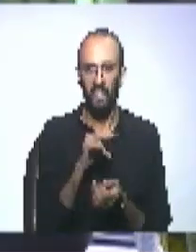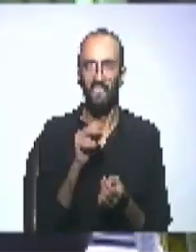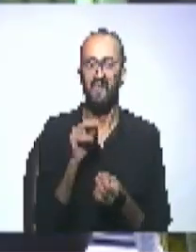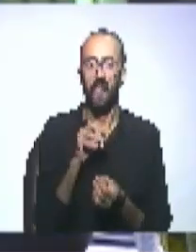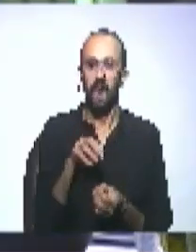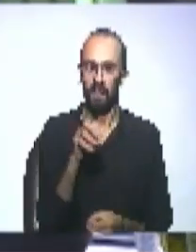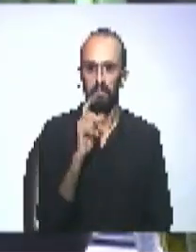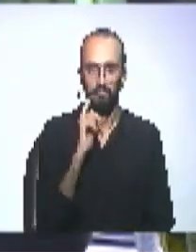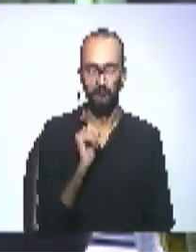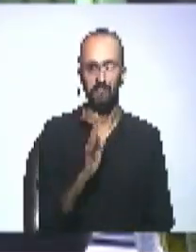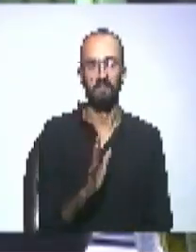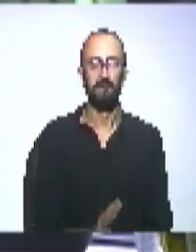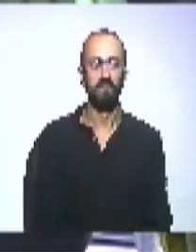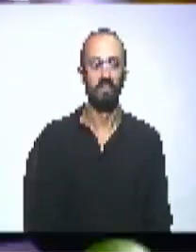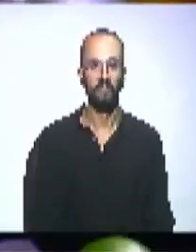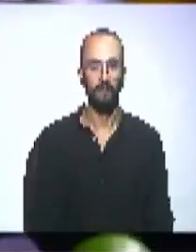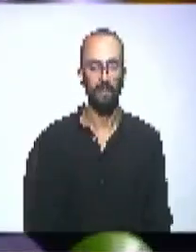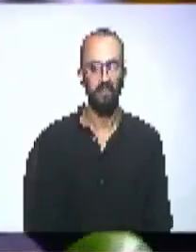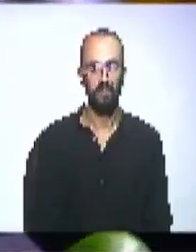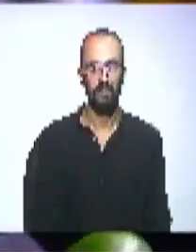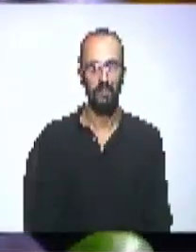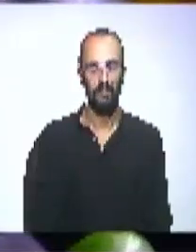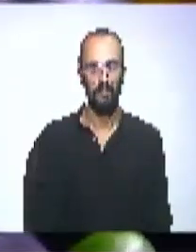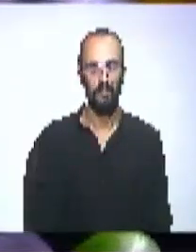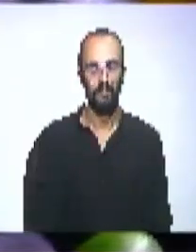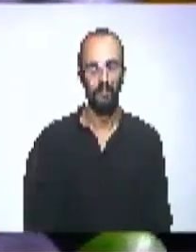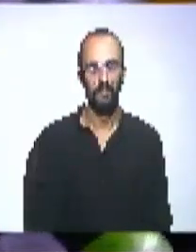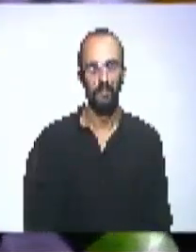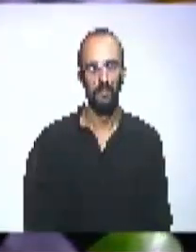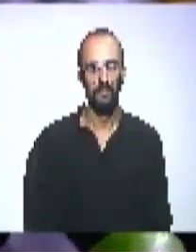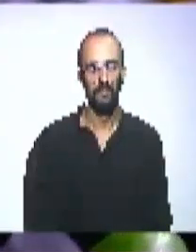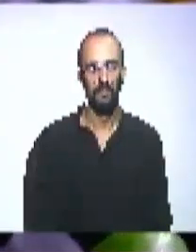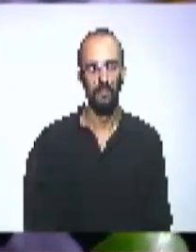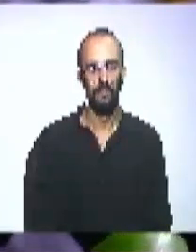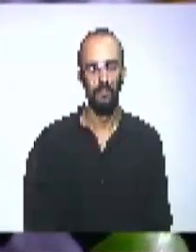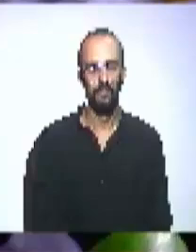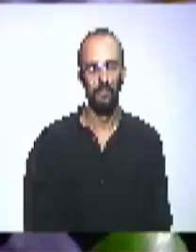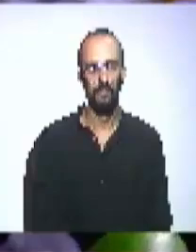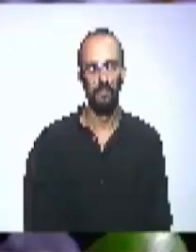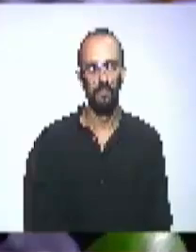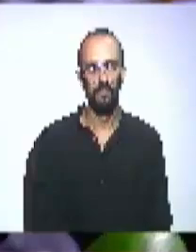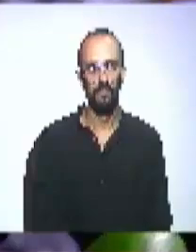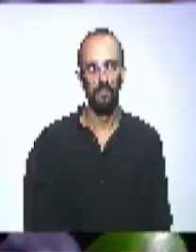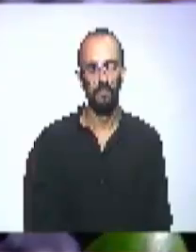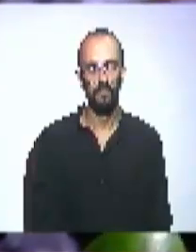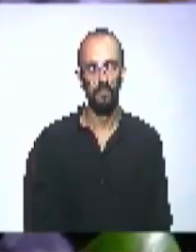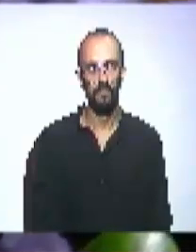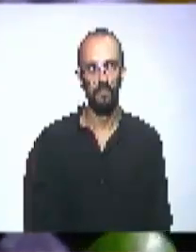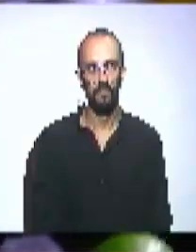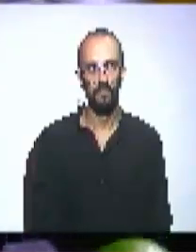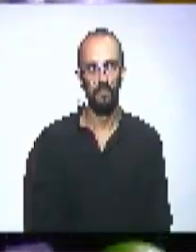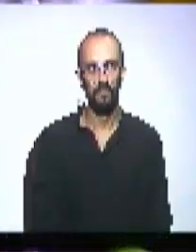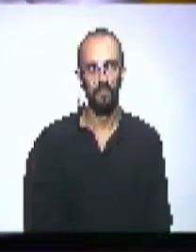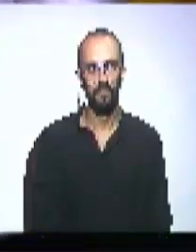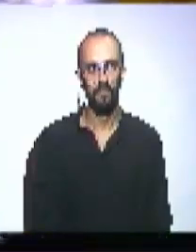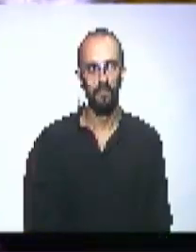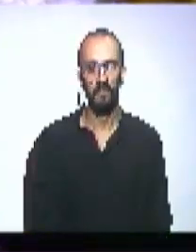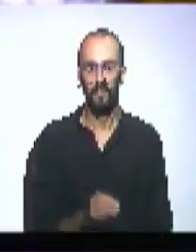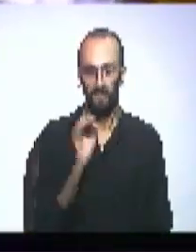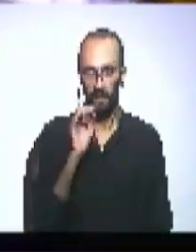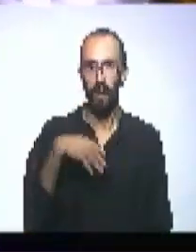اهو، طماطم، الخيار طبعا احنا بنحط خس، بس